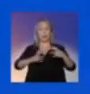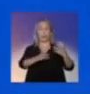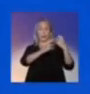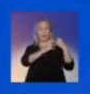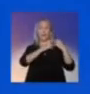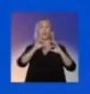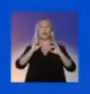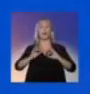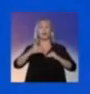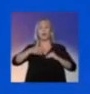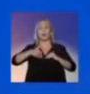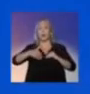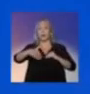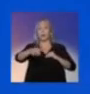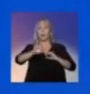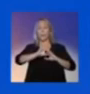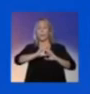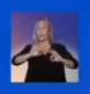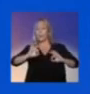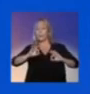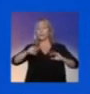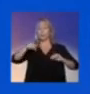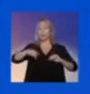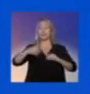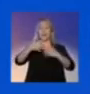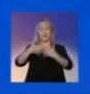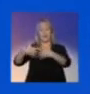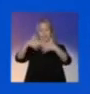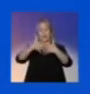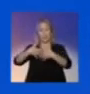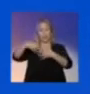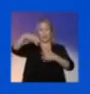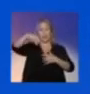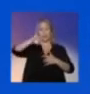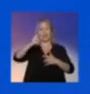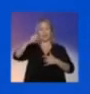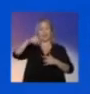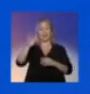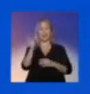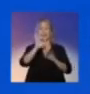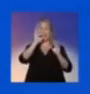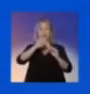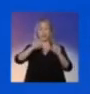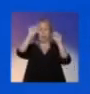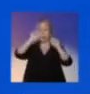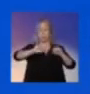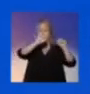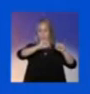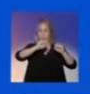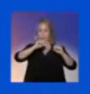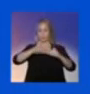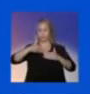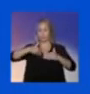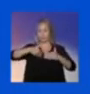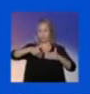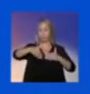τη στήριξη της Δυτικής Μακεδονίας. Δηλαδή, καταδικάζεις μια ολόκληρη περιοχή όπως είναι η Δυτική Μακεδονία, που σήκωσε το μεγαλύτερο βιομηχανικό